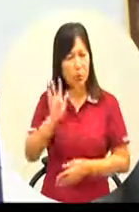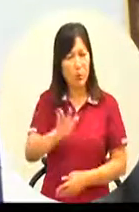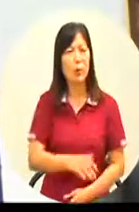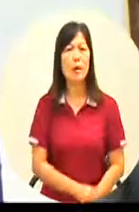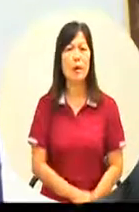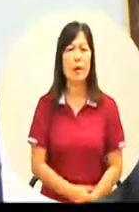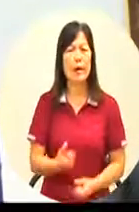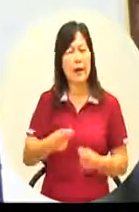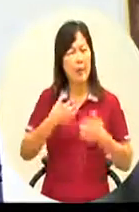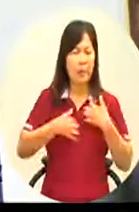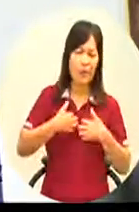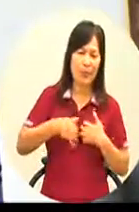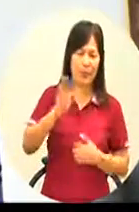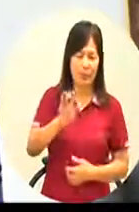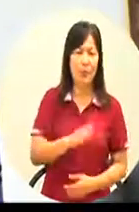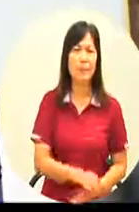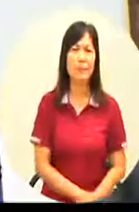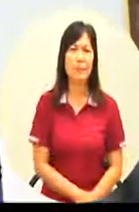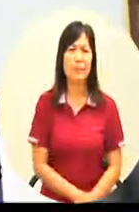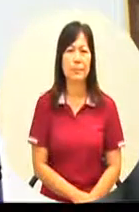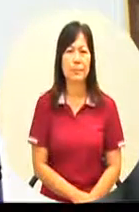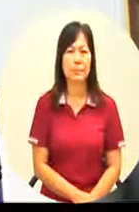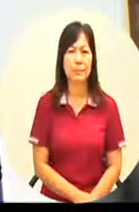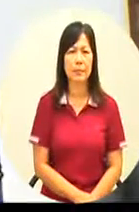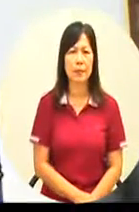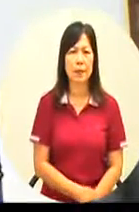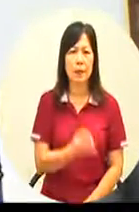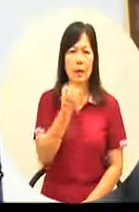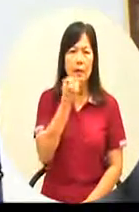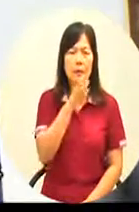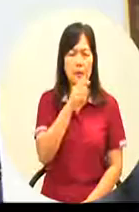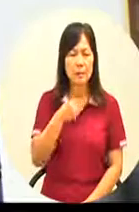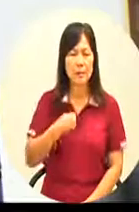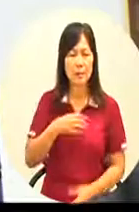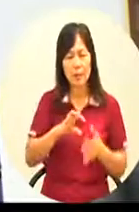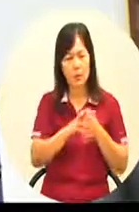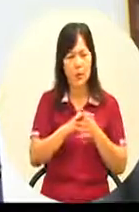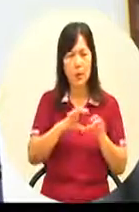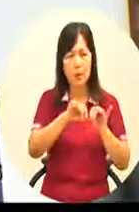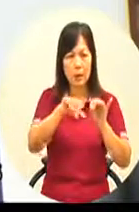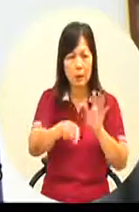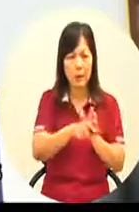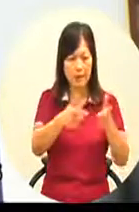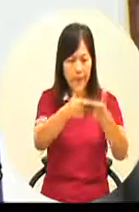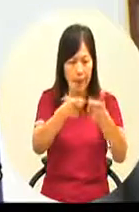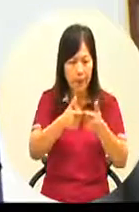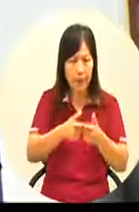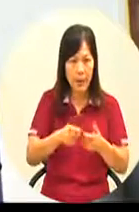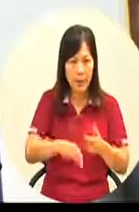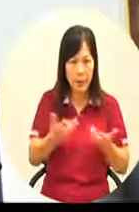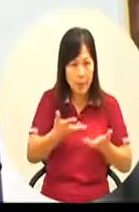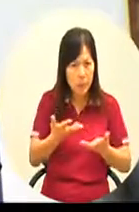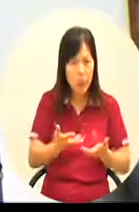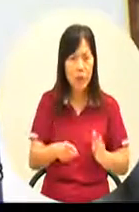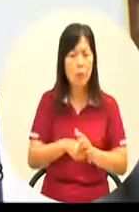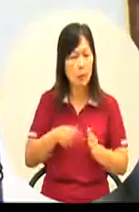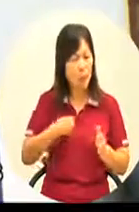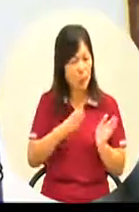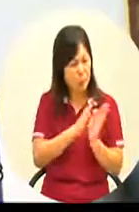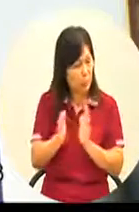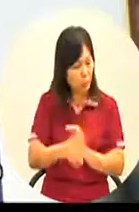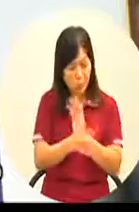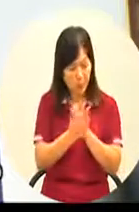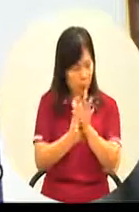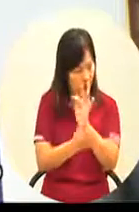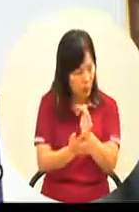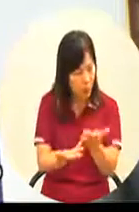的雀跃。但是有关我们地方所有的配合的问题哈，到底我们准备好了没有哈？我